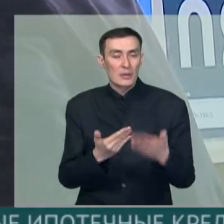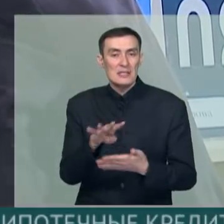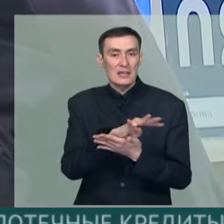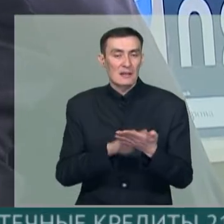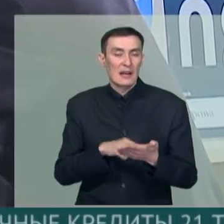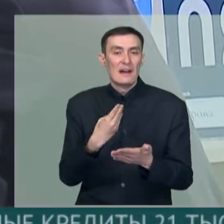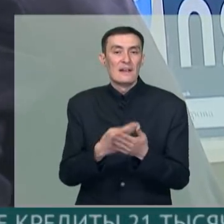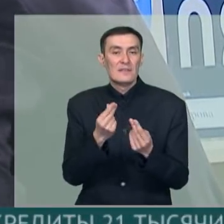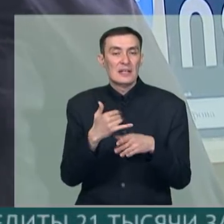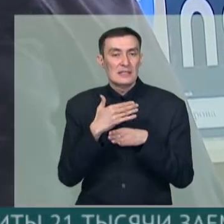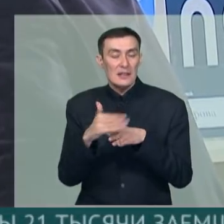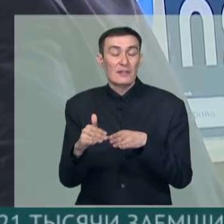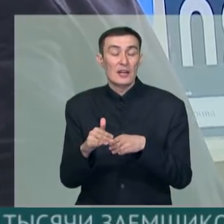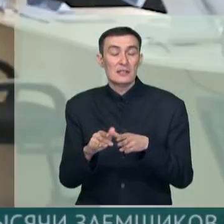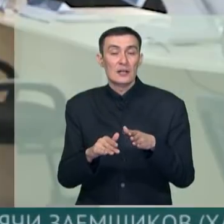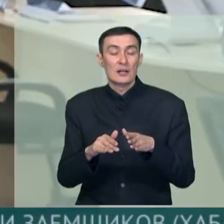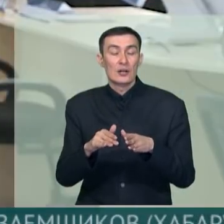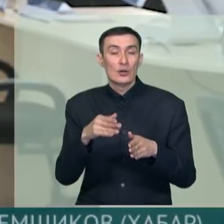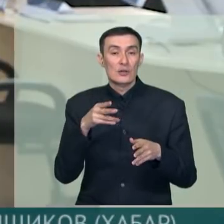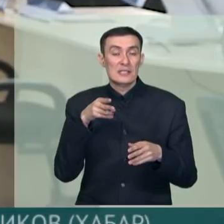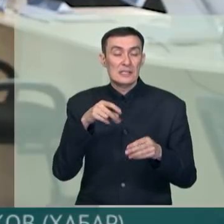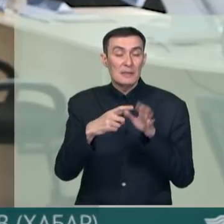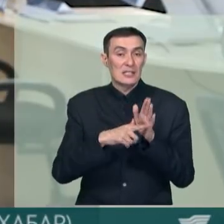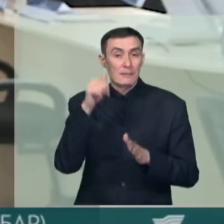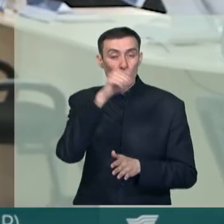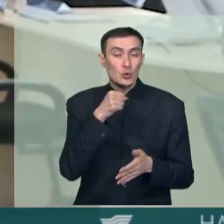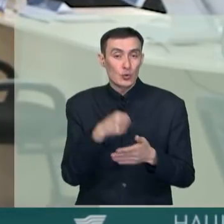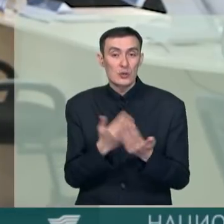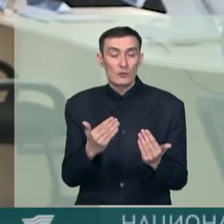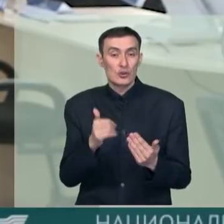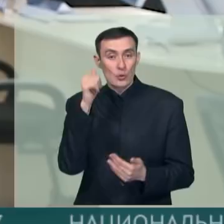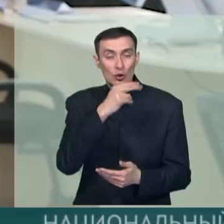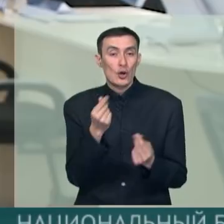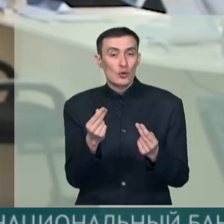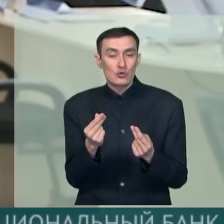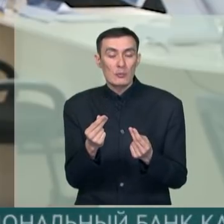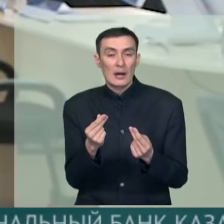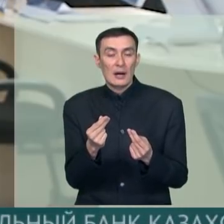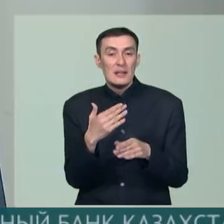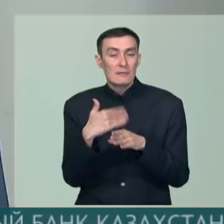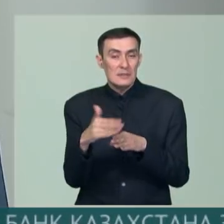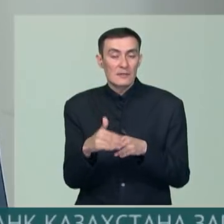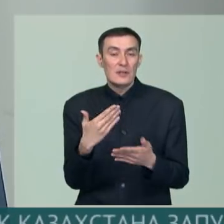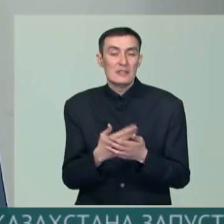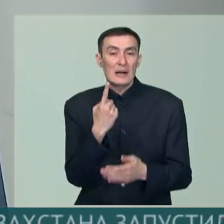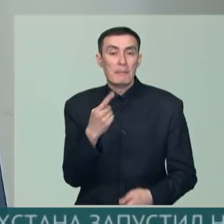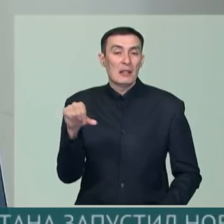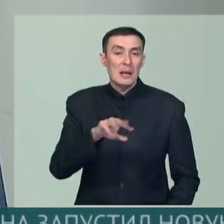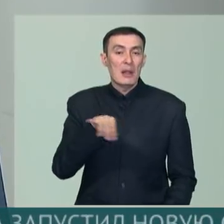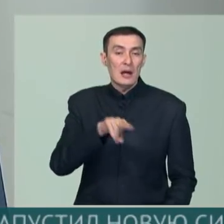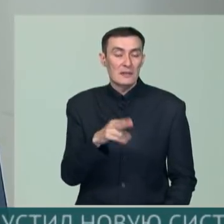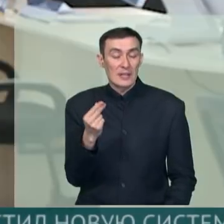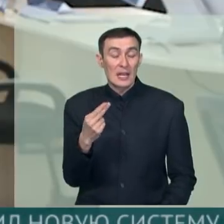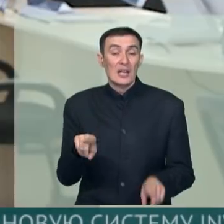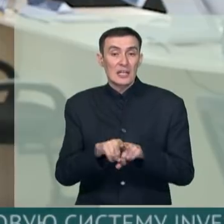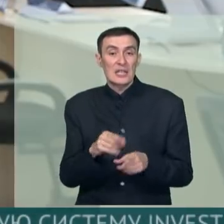на финансирование с конца 2017 года. И на этот год сумма непрофинансированных проектов составляет 1,5 миллиарда. С учетом